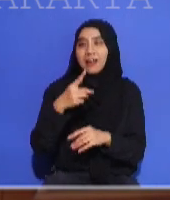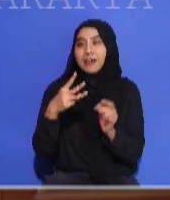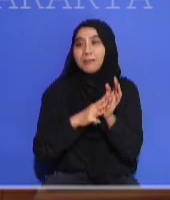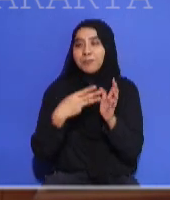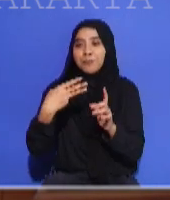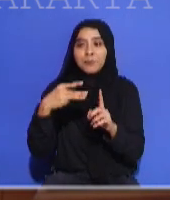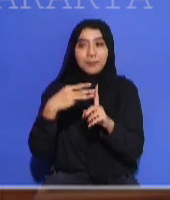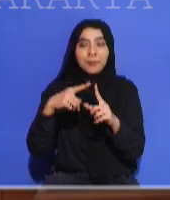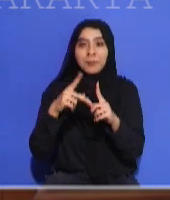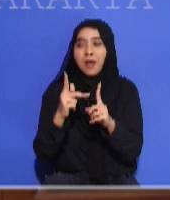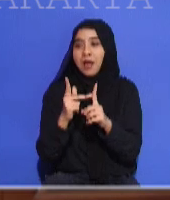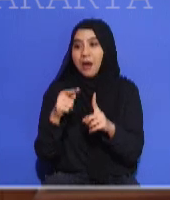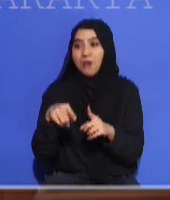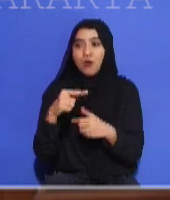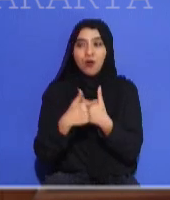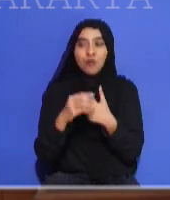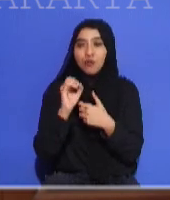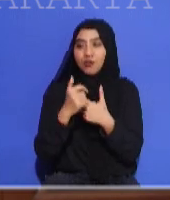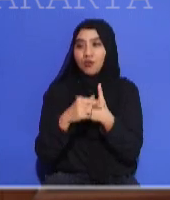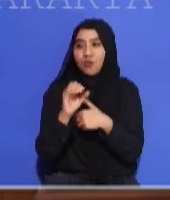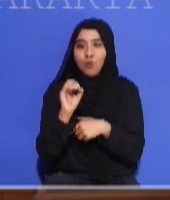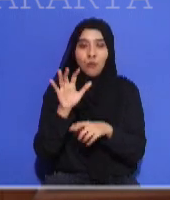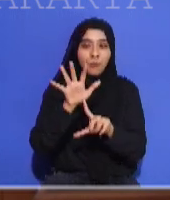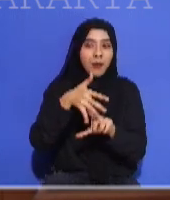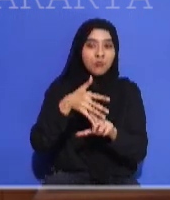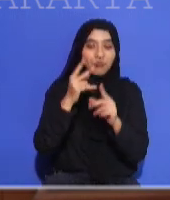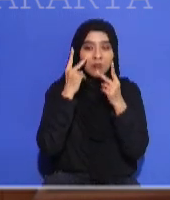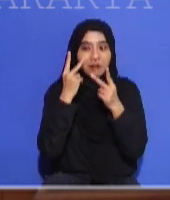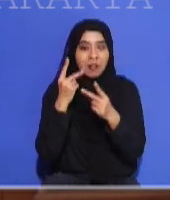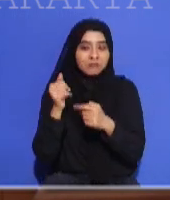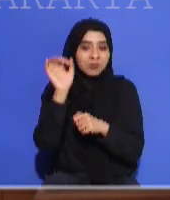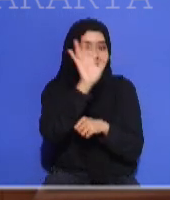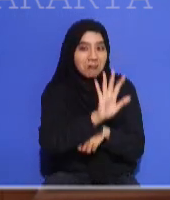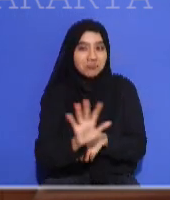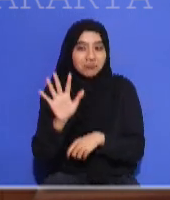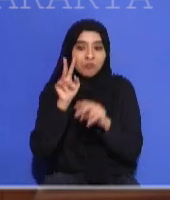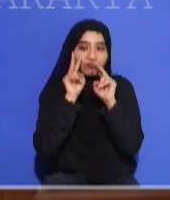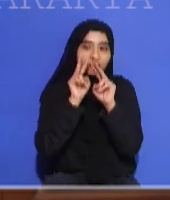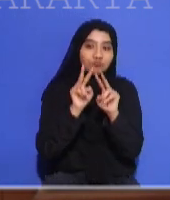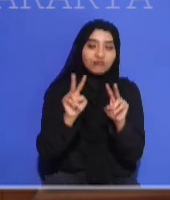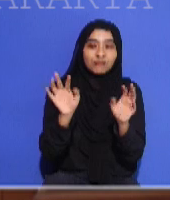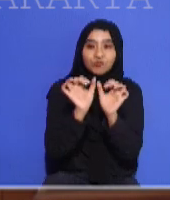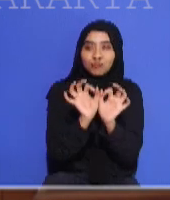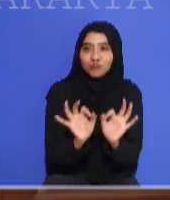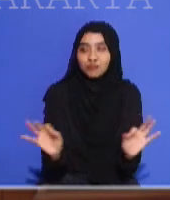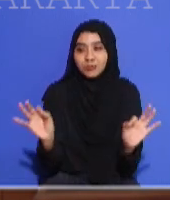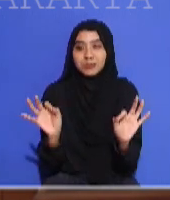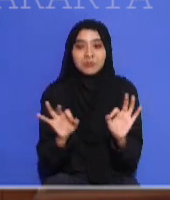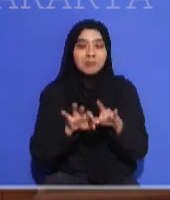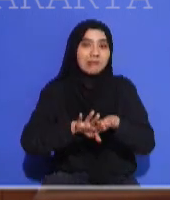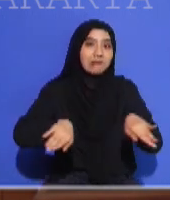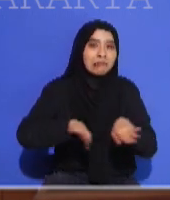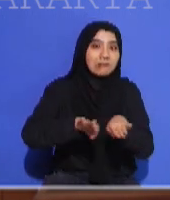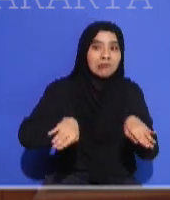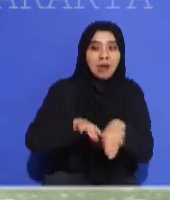Bantul. Ing papan menika kejawi saged mirsani sawangan alam ingkang edipeni, ugi saged lelumban menapa dene nitih